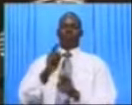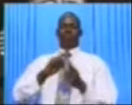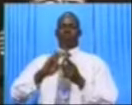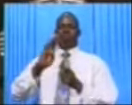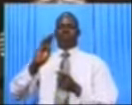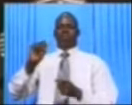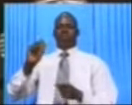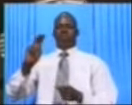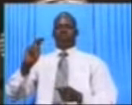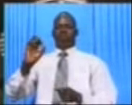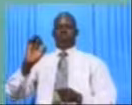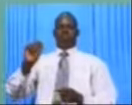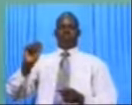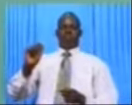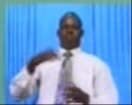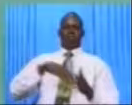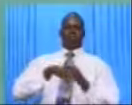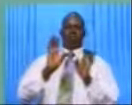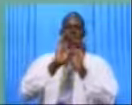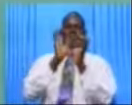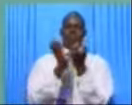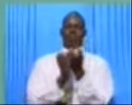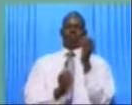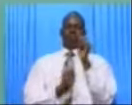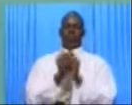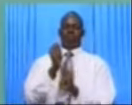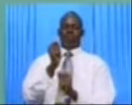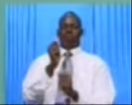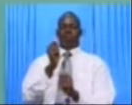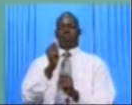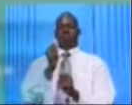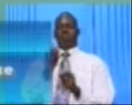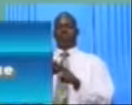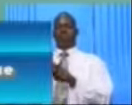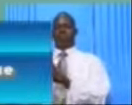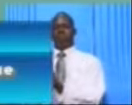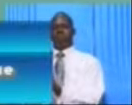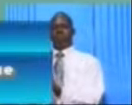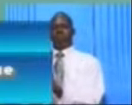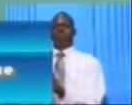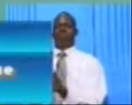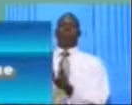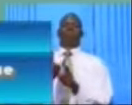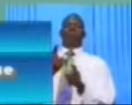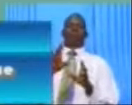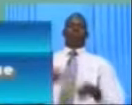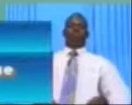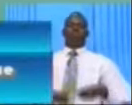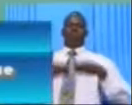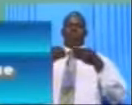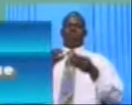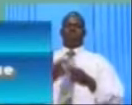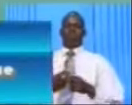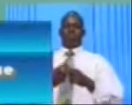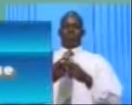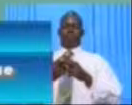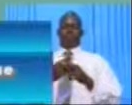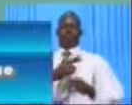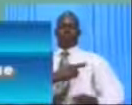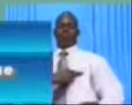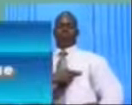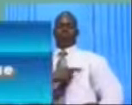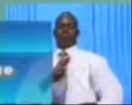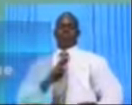Banfoura. Dans notre communauté, il y a plusieurs branches. On a les laïcs consacrés, qu'on appelle religieux. On a